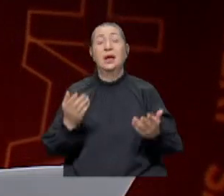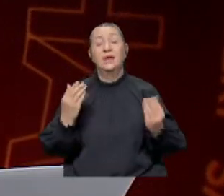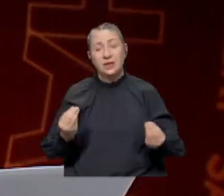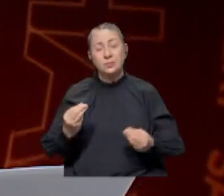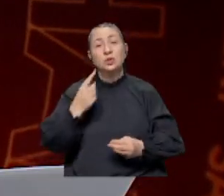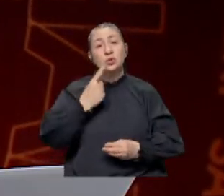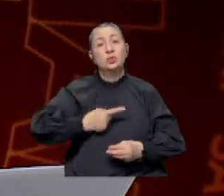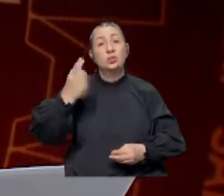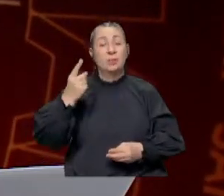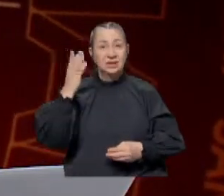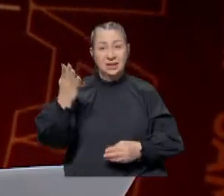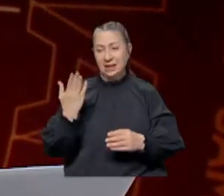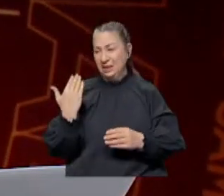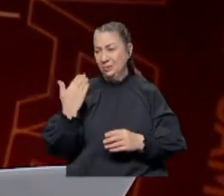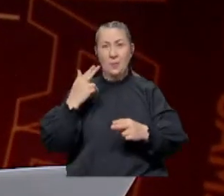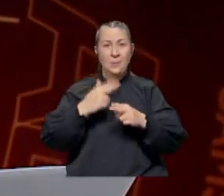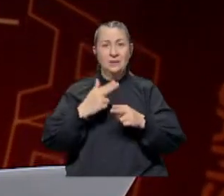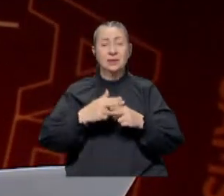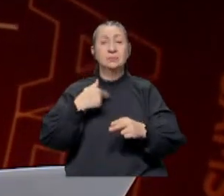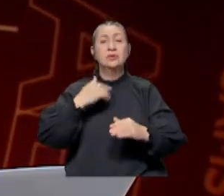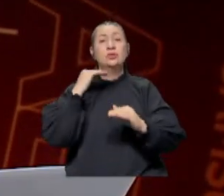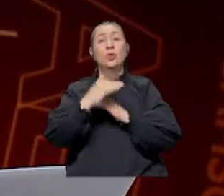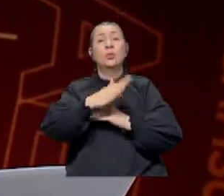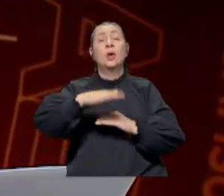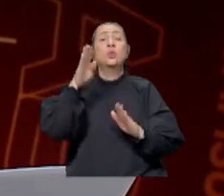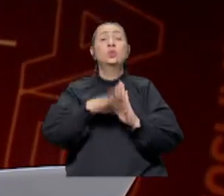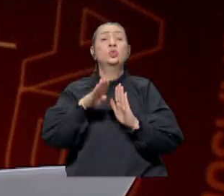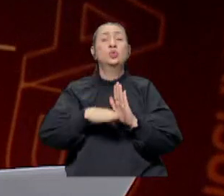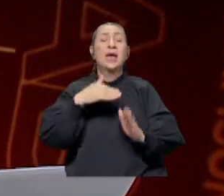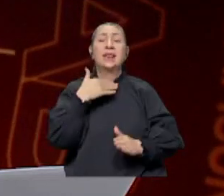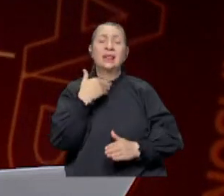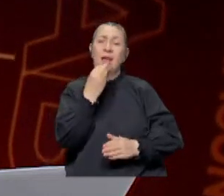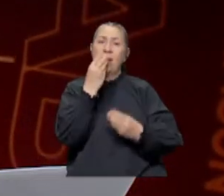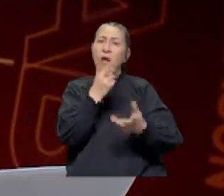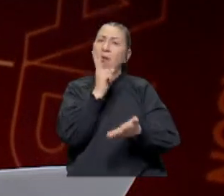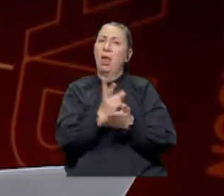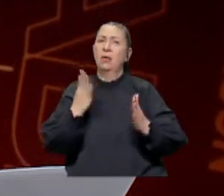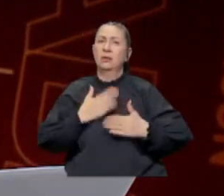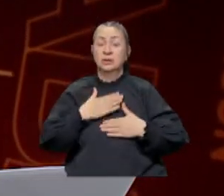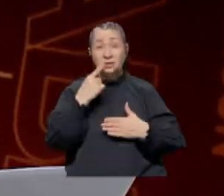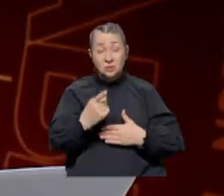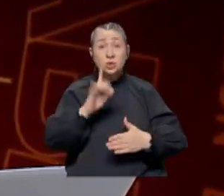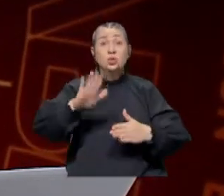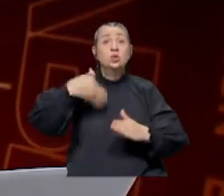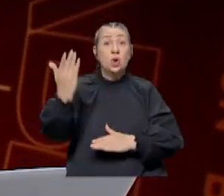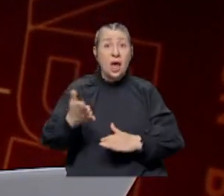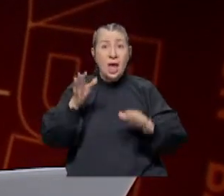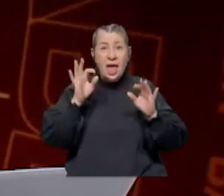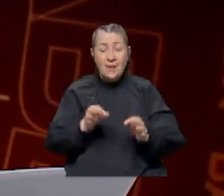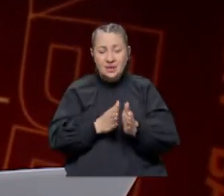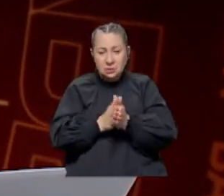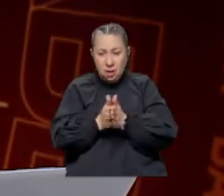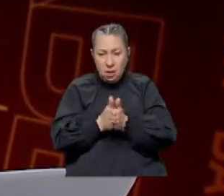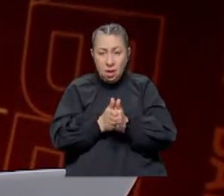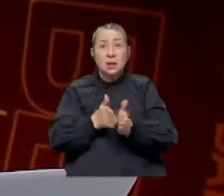Efendim, Cumhurbaşkanı geçtiğimiz pazar günü biz vatandaşımıza ucuz et yedirmekte kararlıyız demişti. Ardından hemen salı